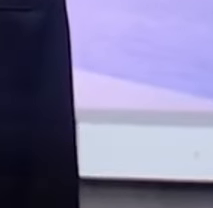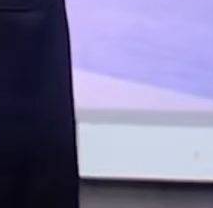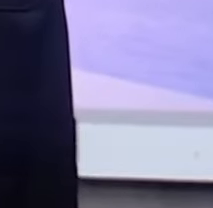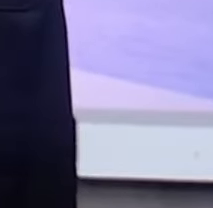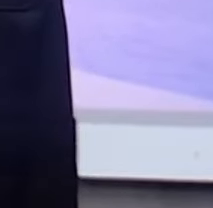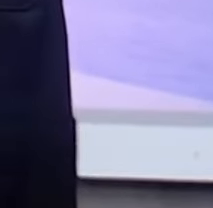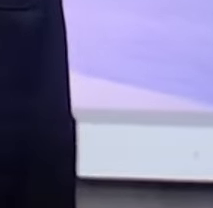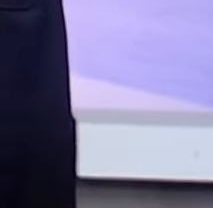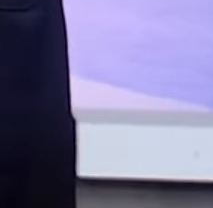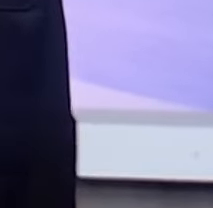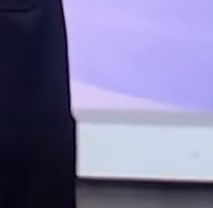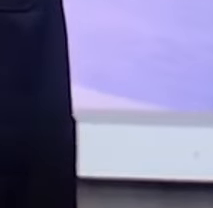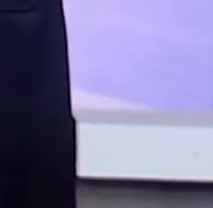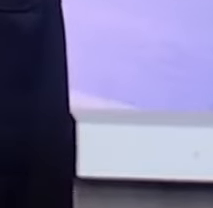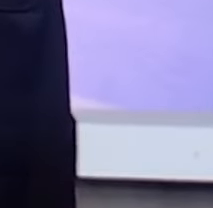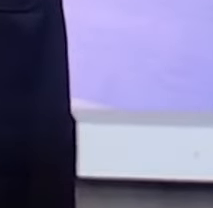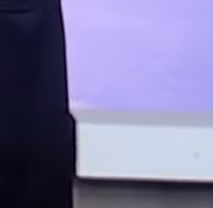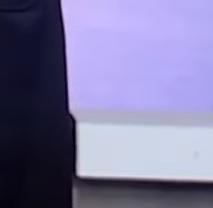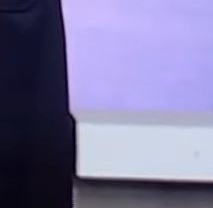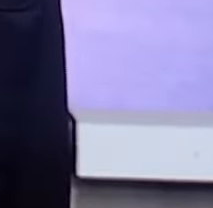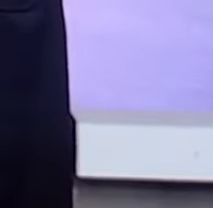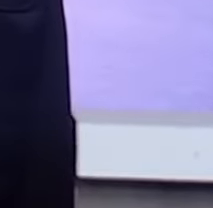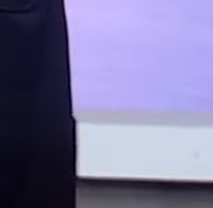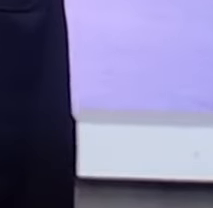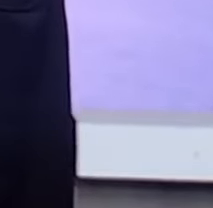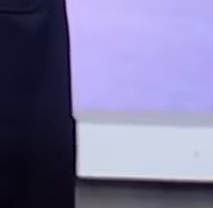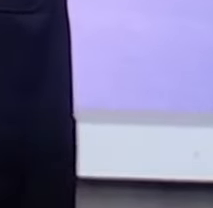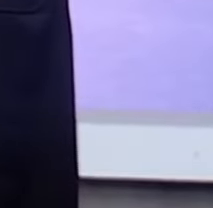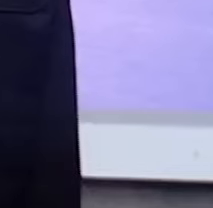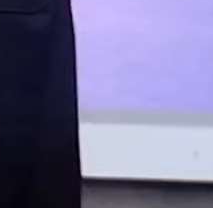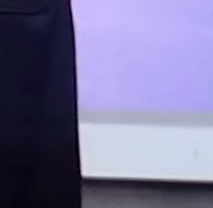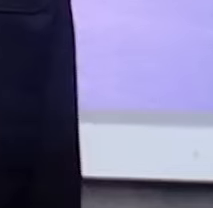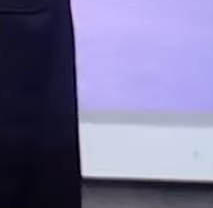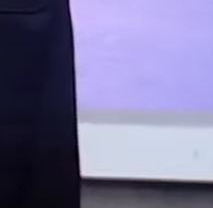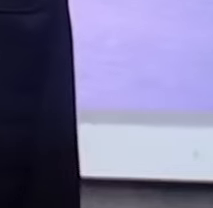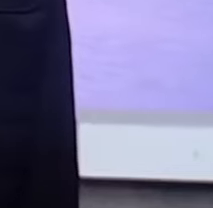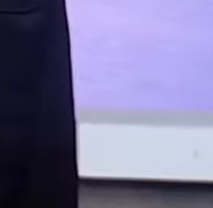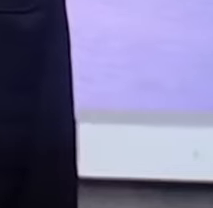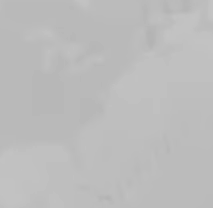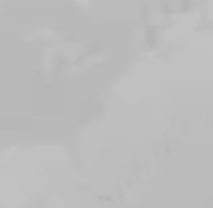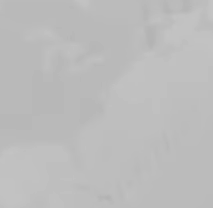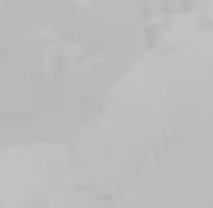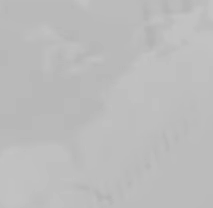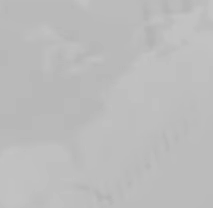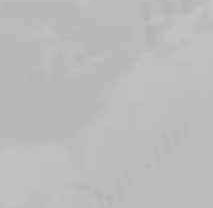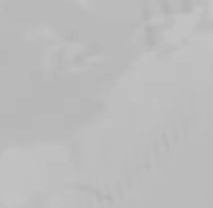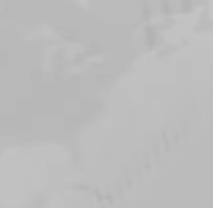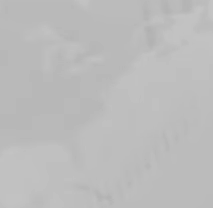samahan niyo kami sa GMA Pinoy TV at sa www.gmanews.tv.